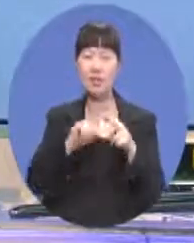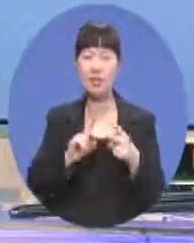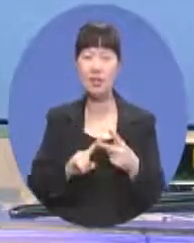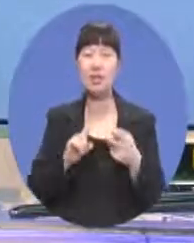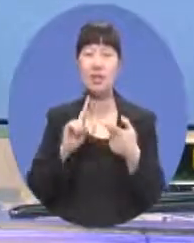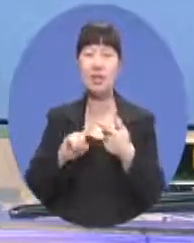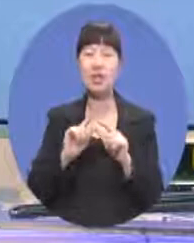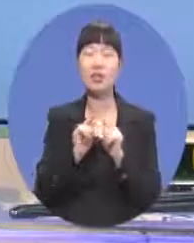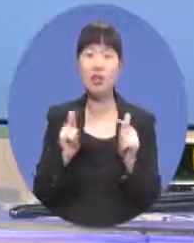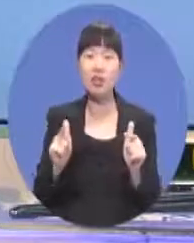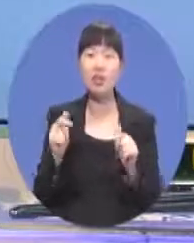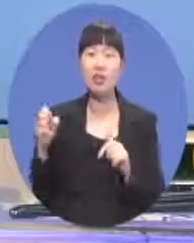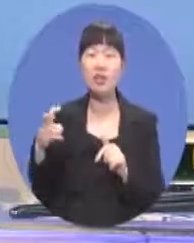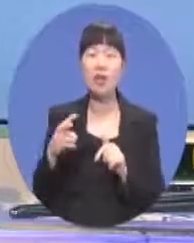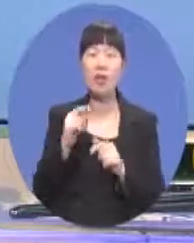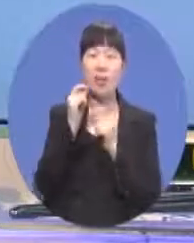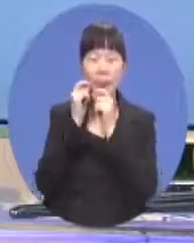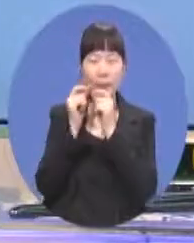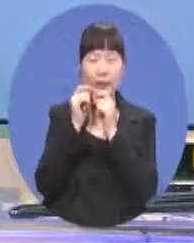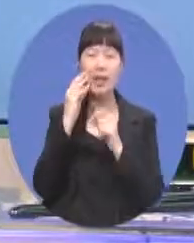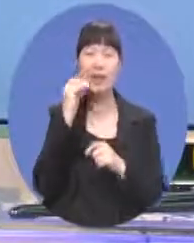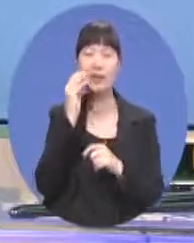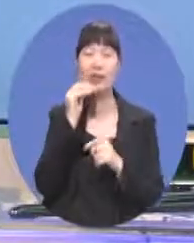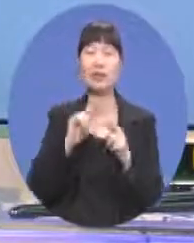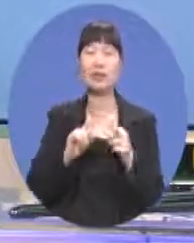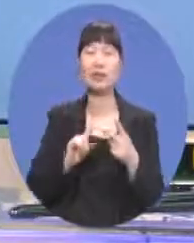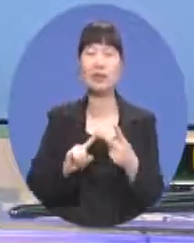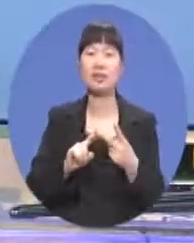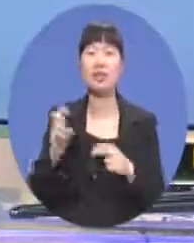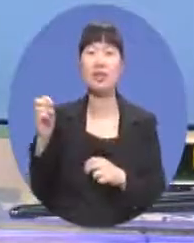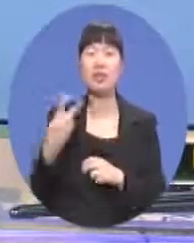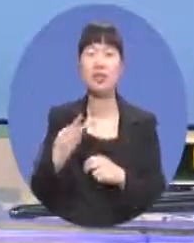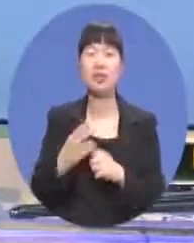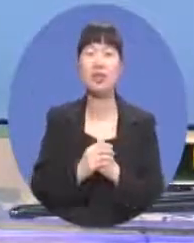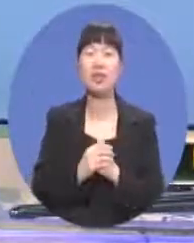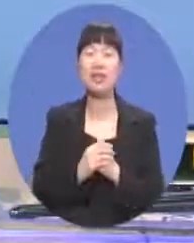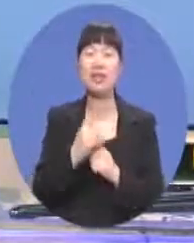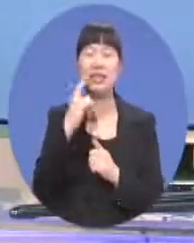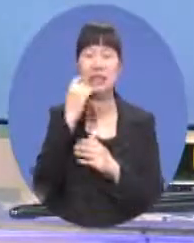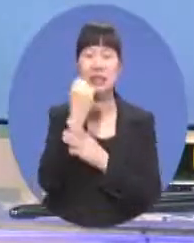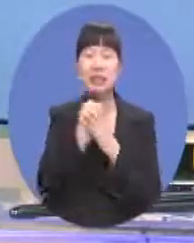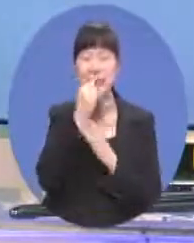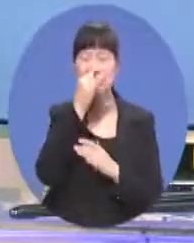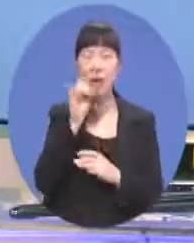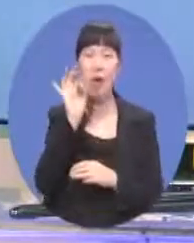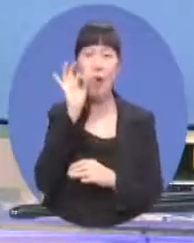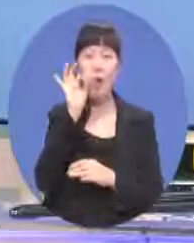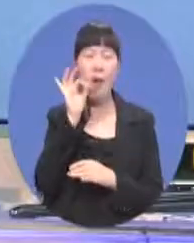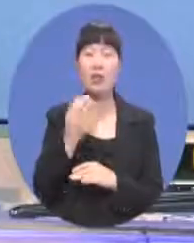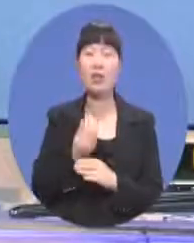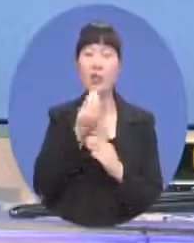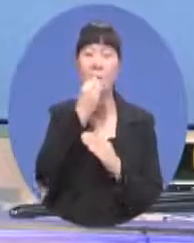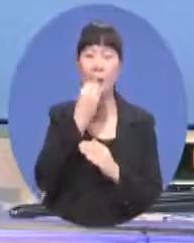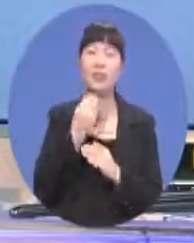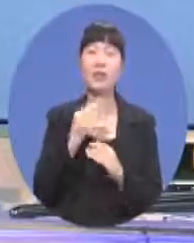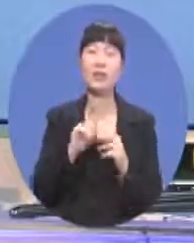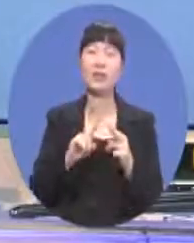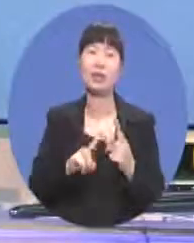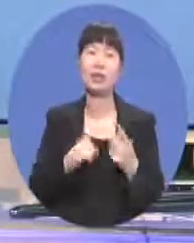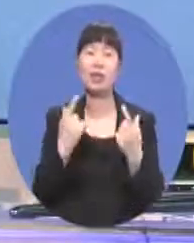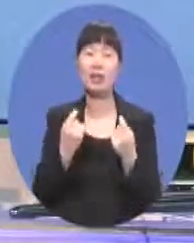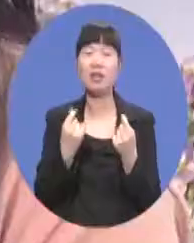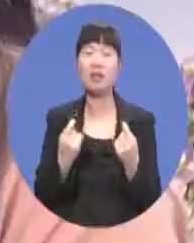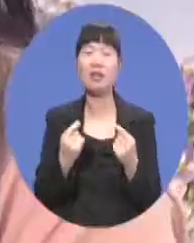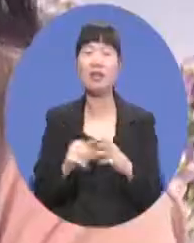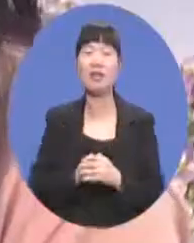이런 것도 아니면 좀 뭐 껌을 좀 씻게 한다든지 뭐 아니면 이가 썩지만 사탕 같은 걸 이렇게 좀 먹게 한다든지 이런